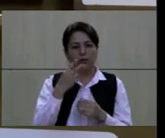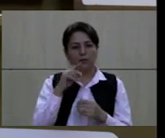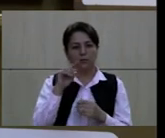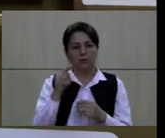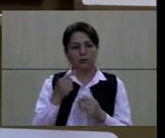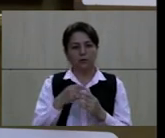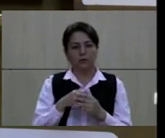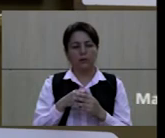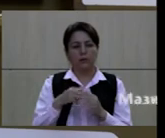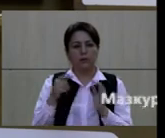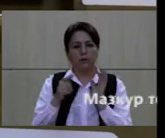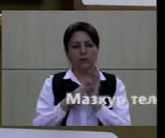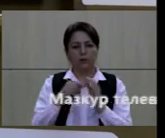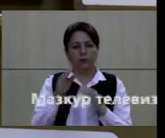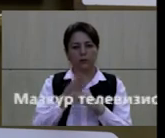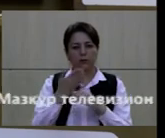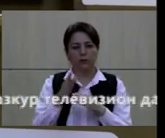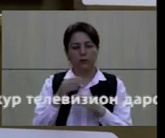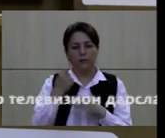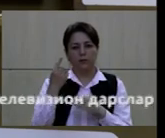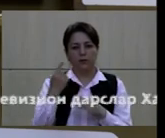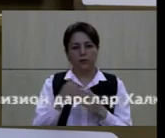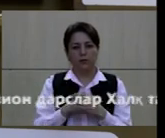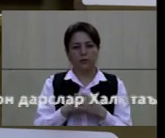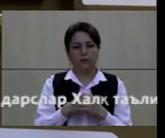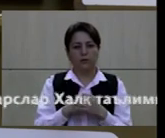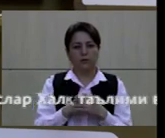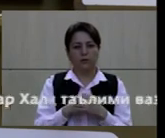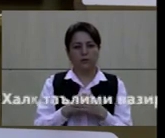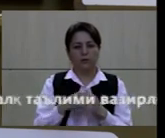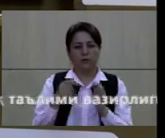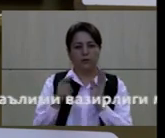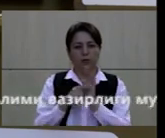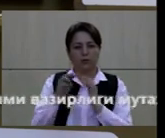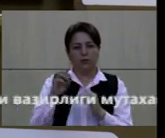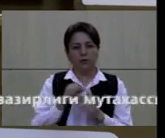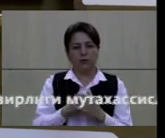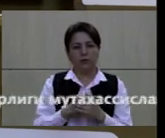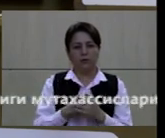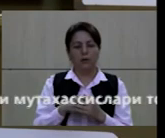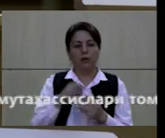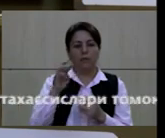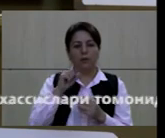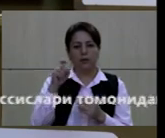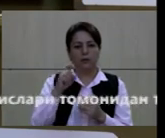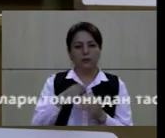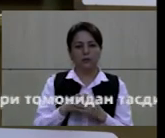butun 7 ga bo'lsak bitta 7 ta. Mahrajida